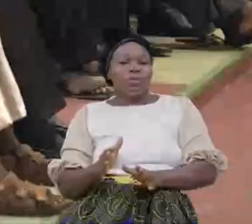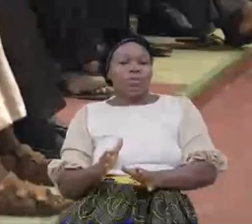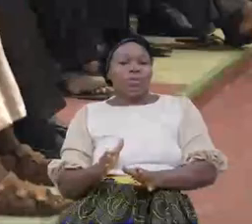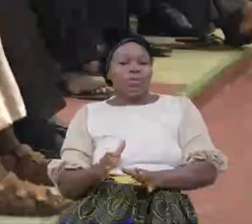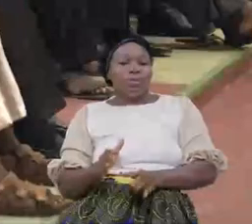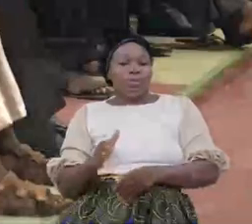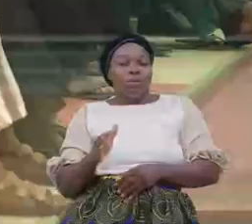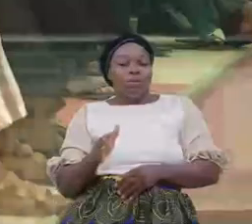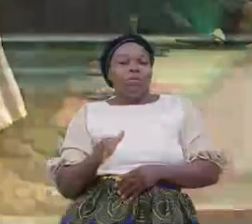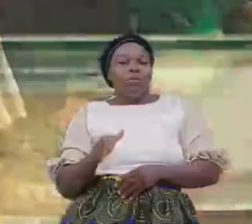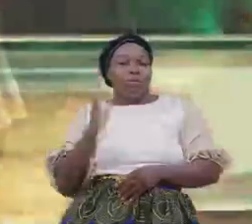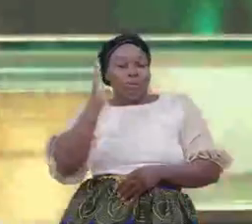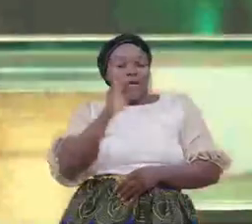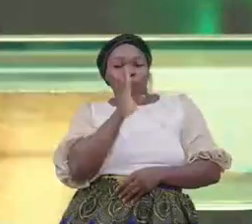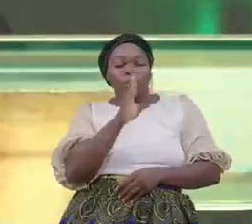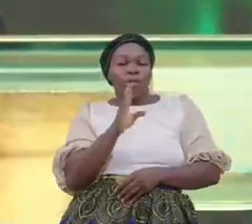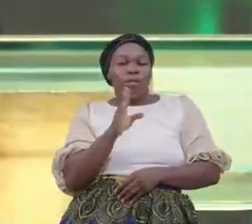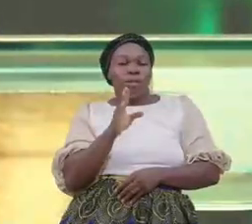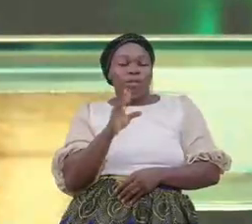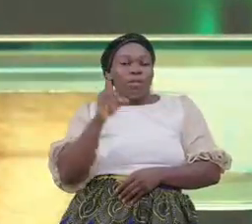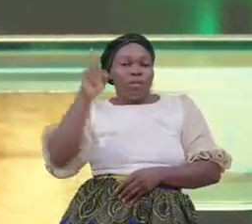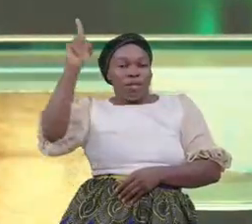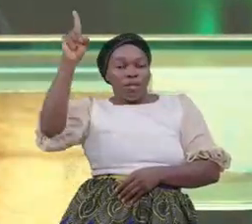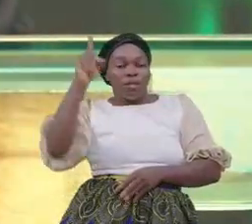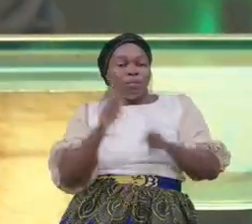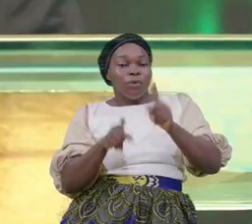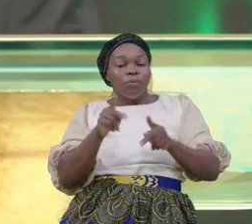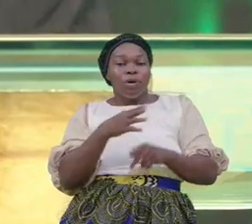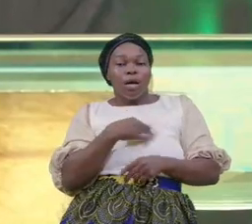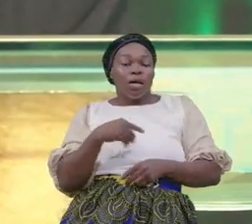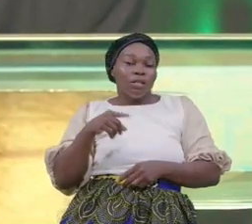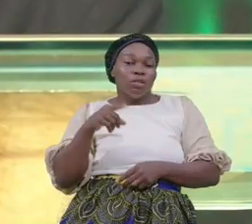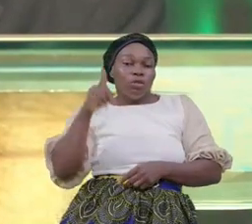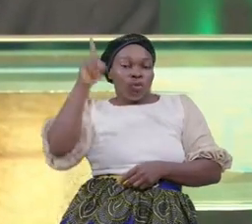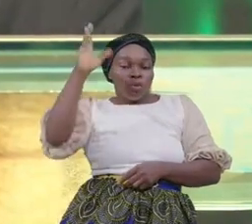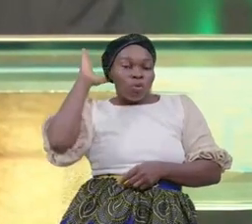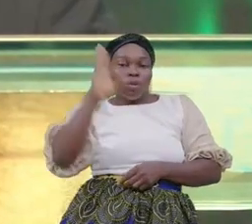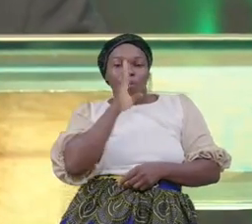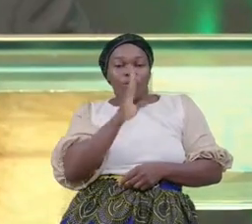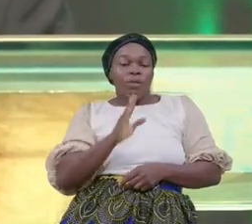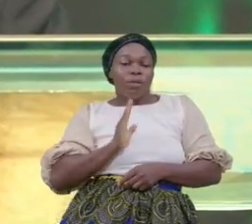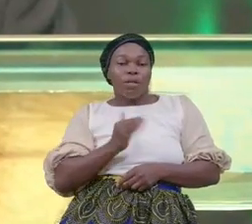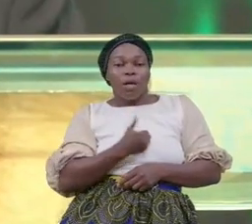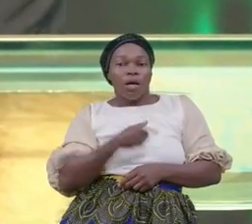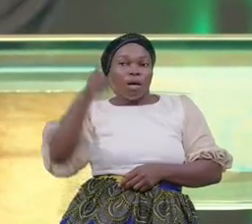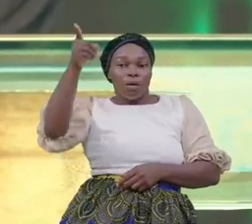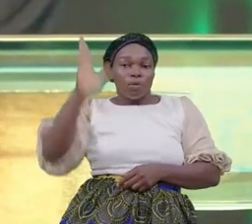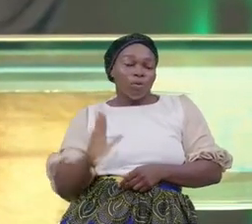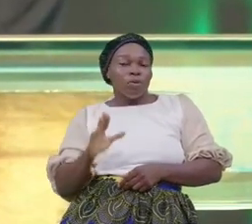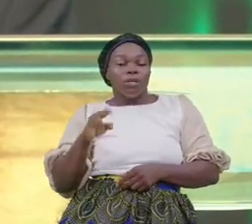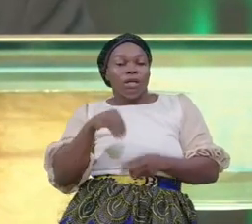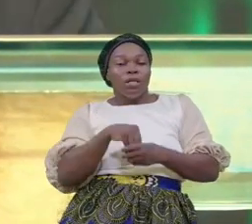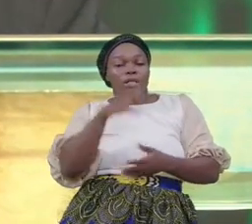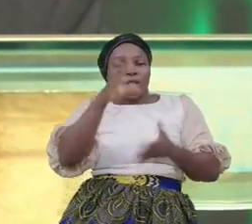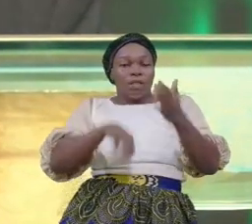Vous serez mon peuple et je serai votre Dieu. Chapitre 31, Jérémie